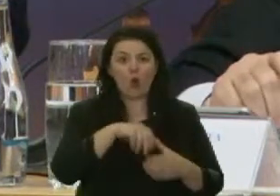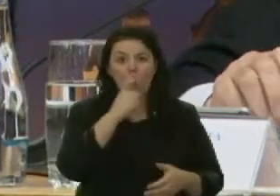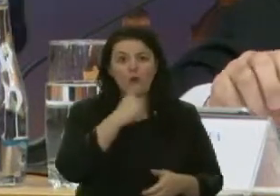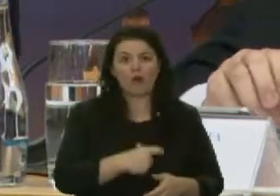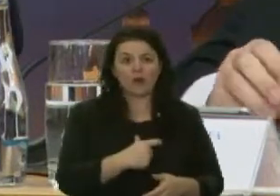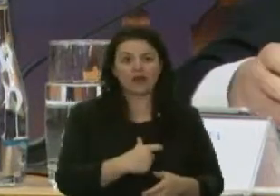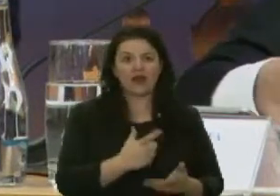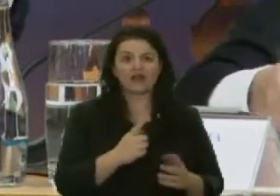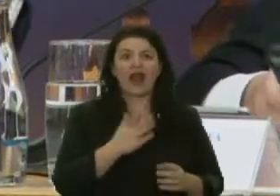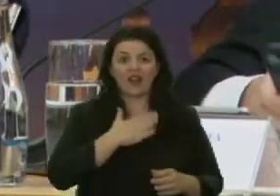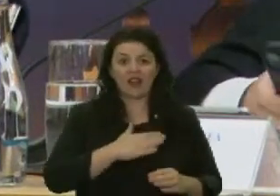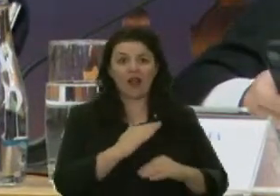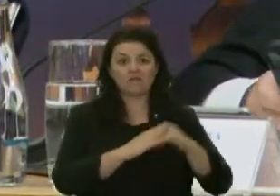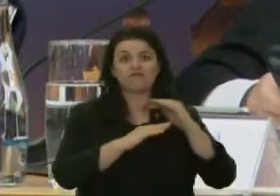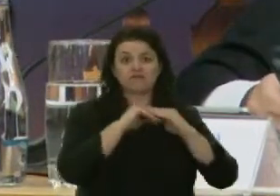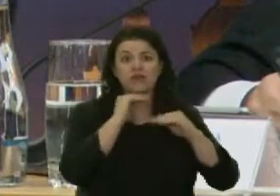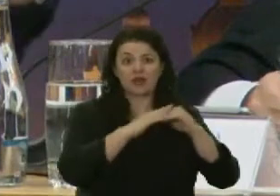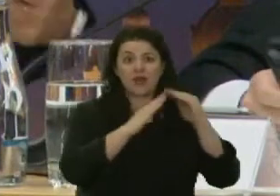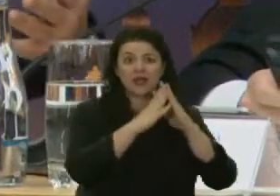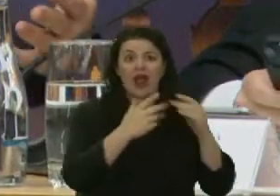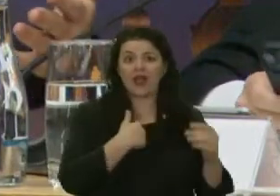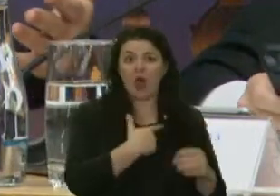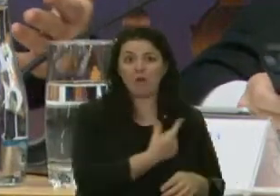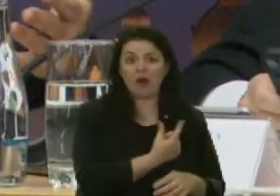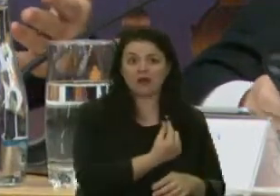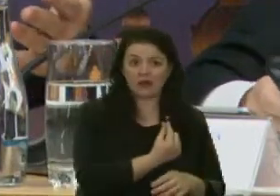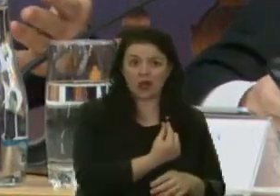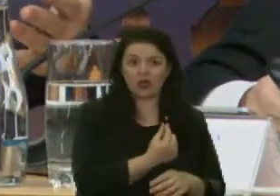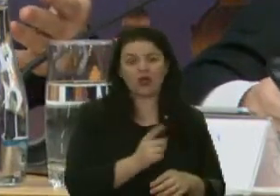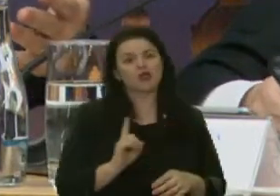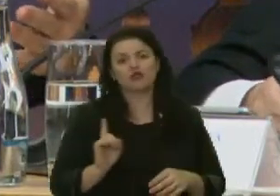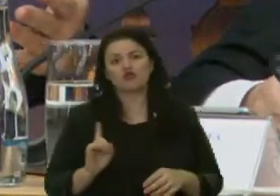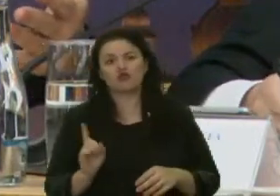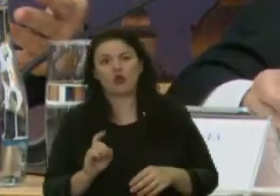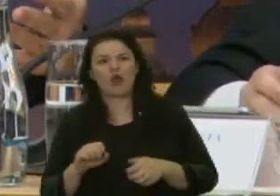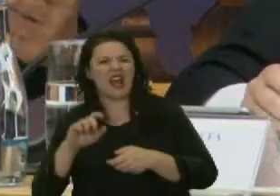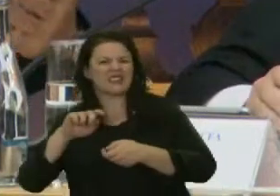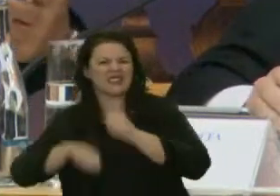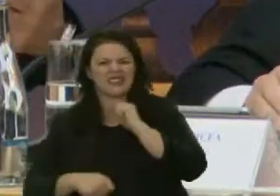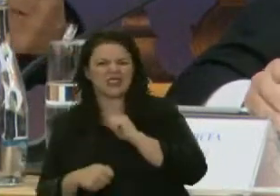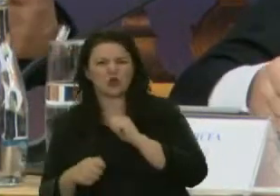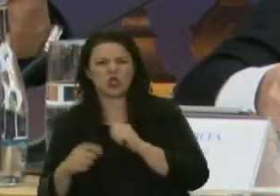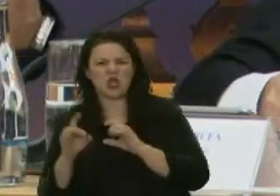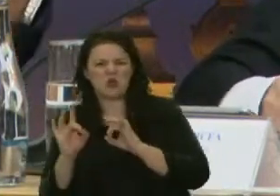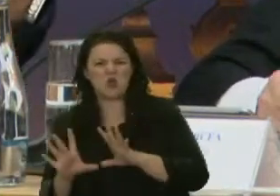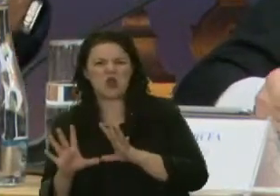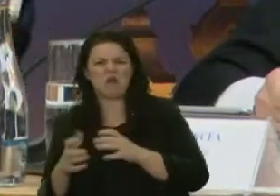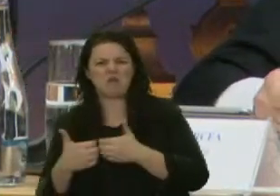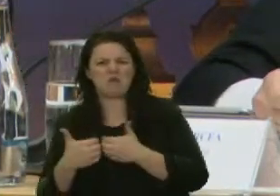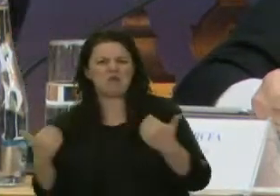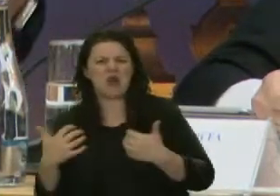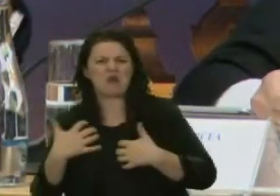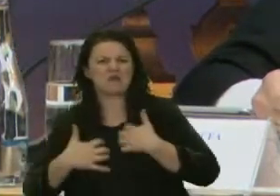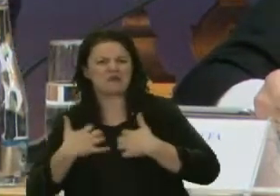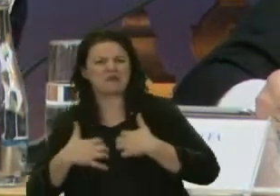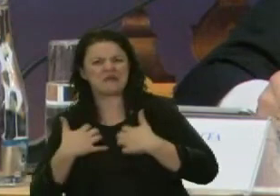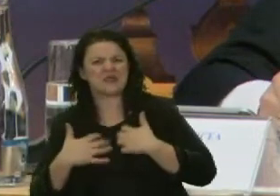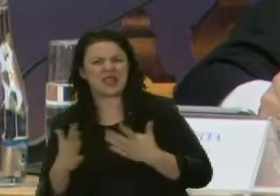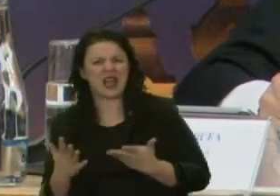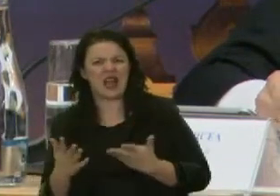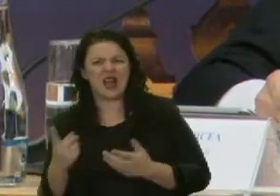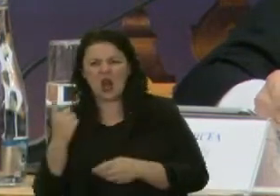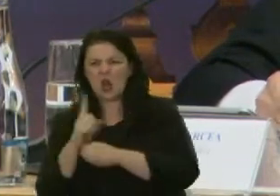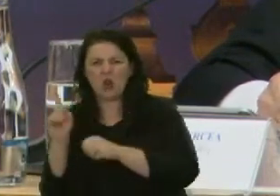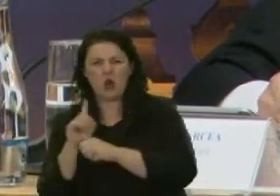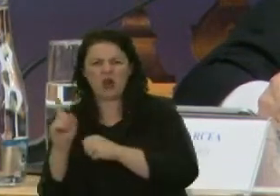veniți să puneți o cărămidă mă Veți avea partener nu mă Veți avea Partener la distrugere la ură la dezbinare la mânie la acele